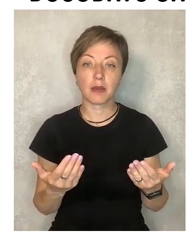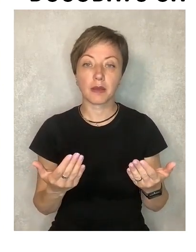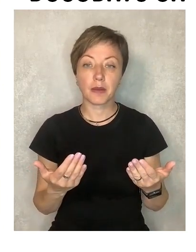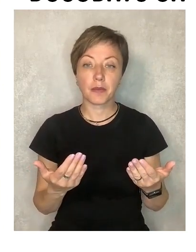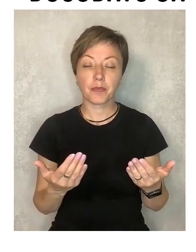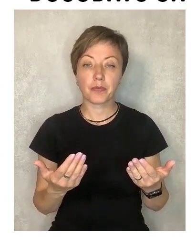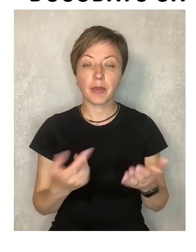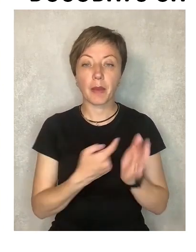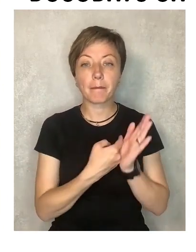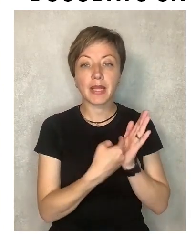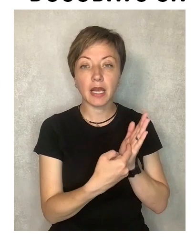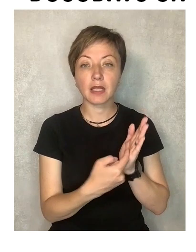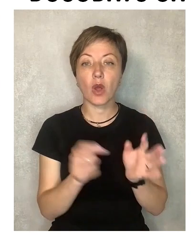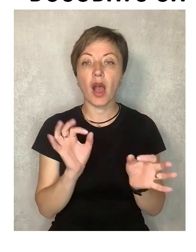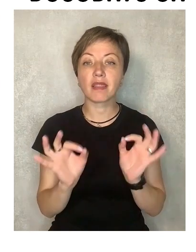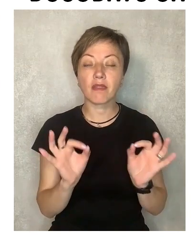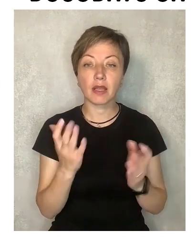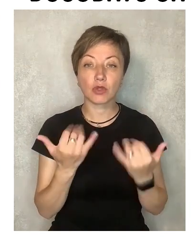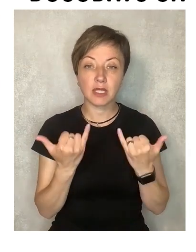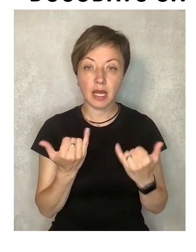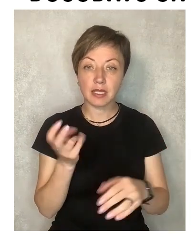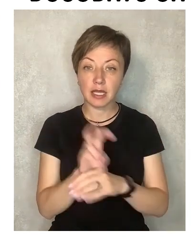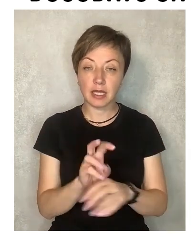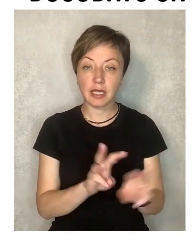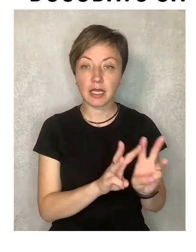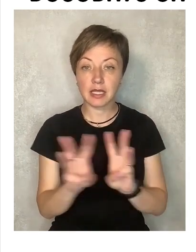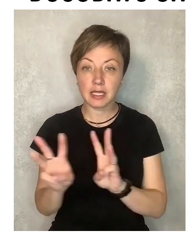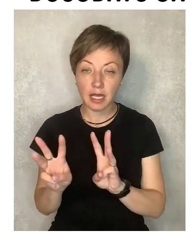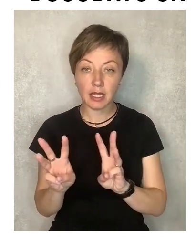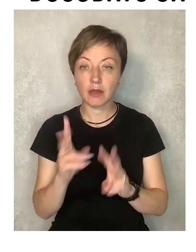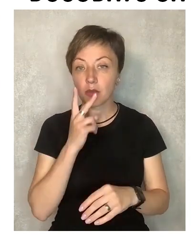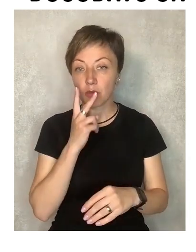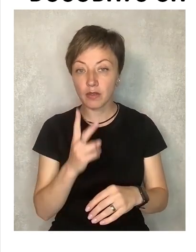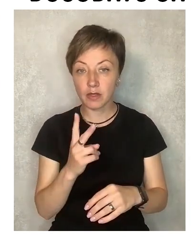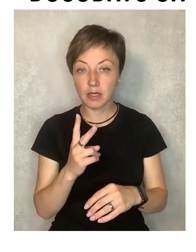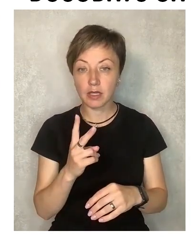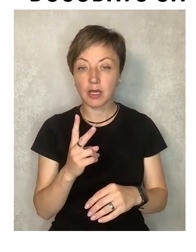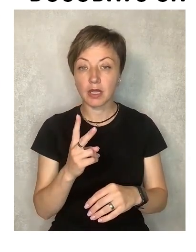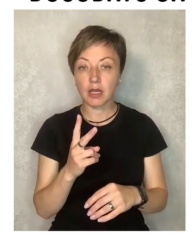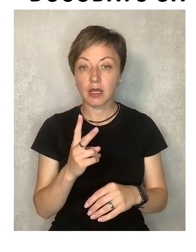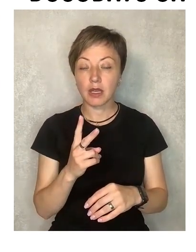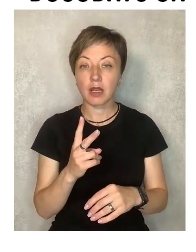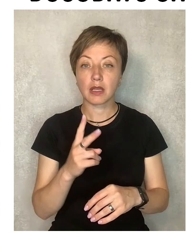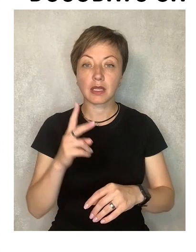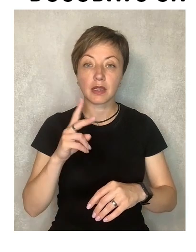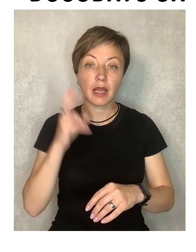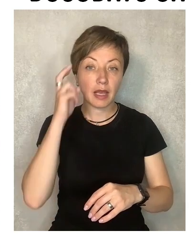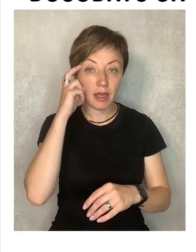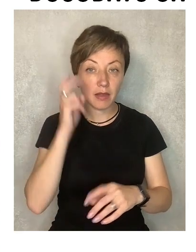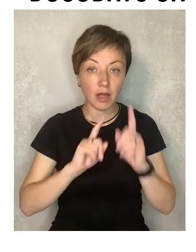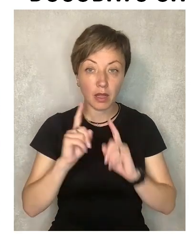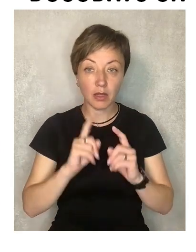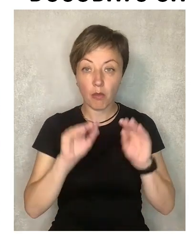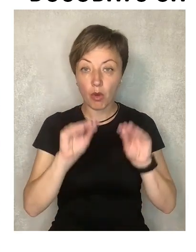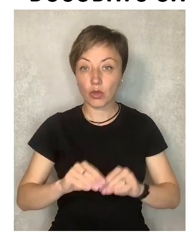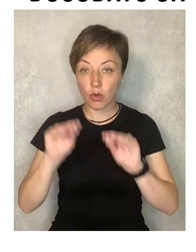Підкреслю, адекватна, тому що якщо зараз зайти на сайт КМР, подивитися там ці протоколи засідань, у мене таке враження, що я не